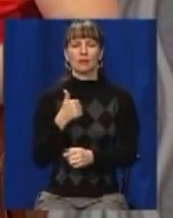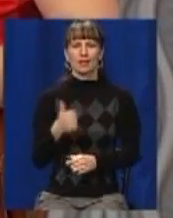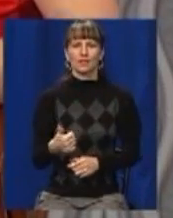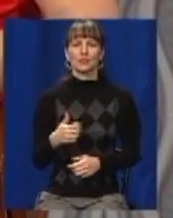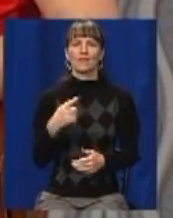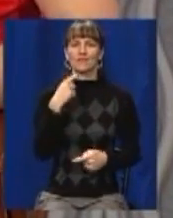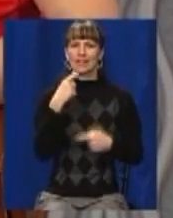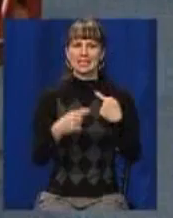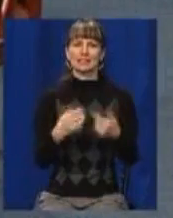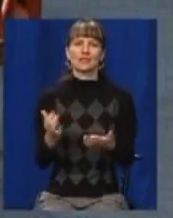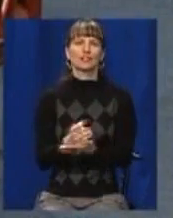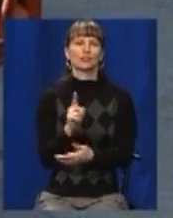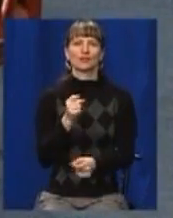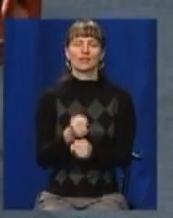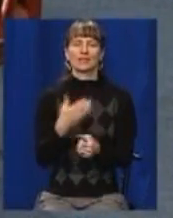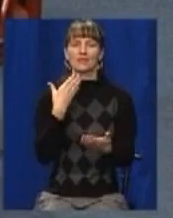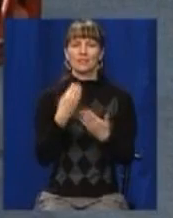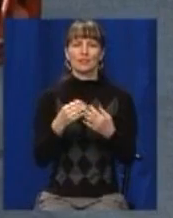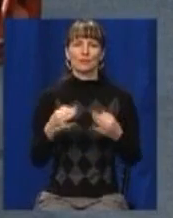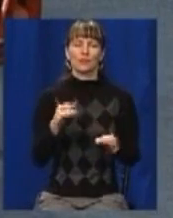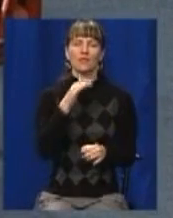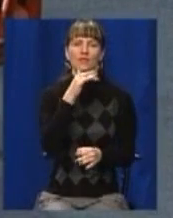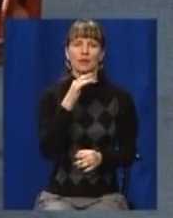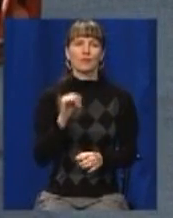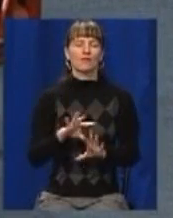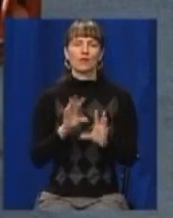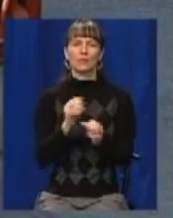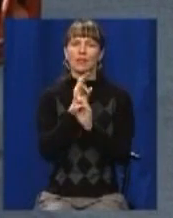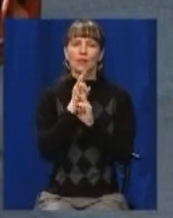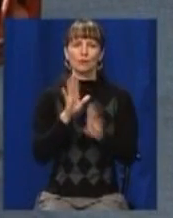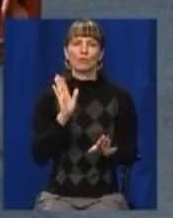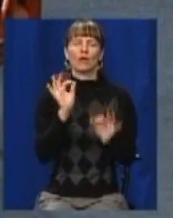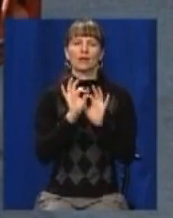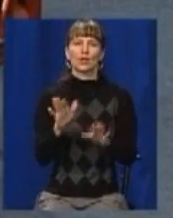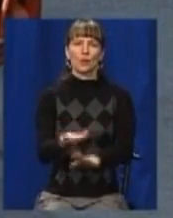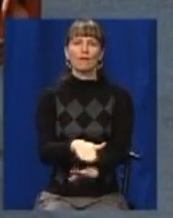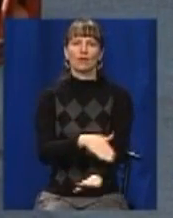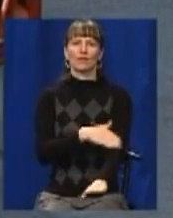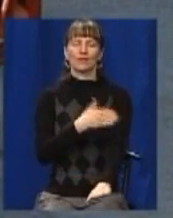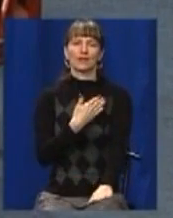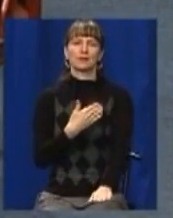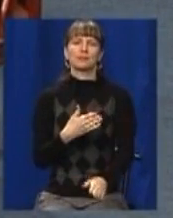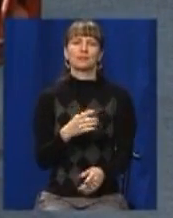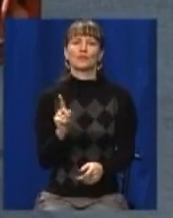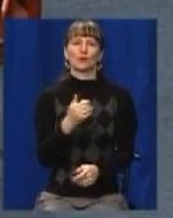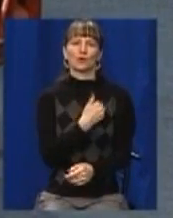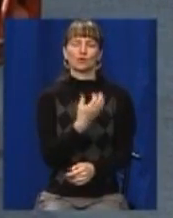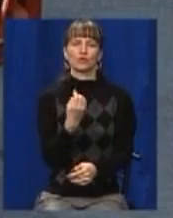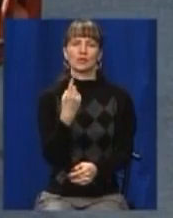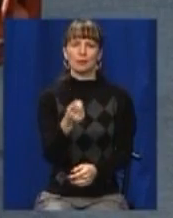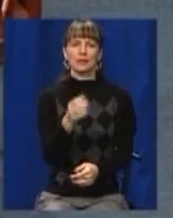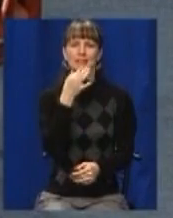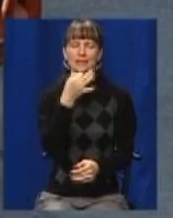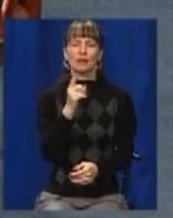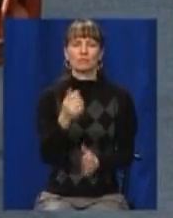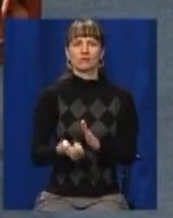завжди знайдеш чим позайматися в свій вільний час, ти просто, ну, загалом не буду, тому що буду розповідати це довго-довго-довго. А що хочу ще тобі сказати,